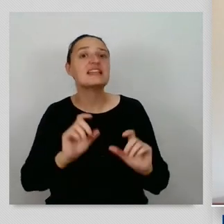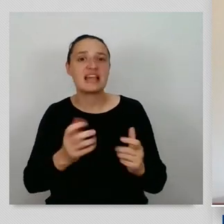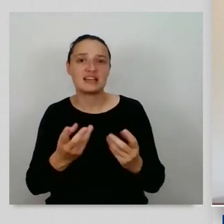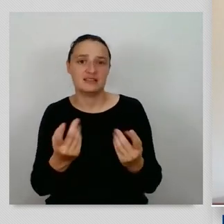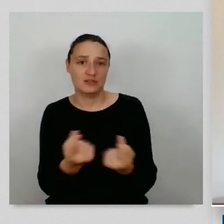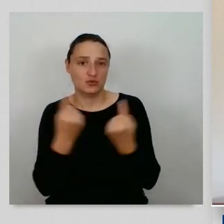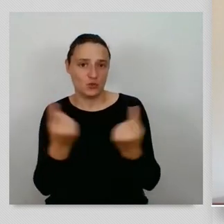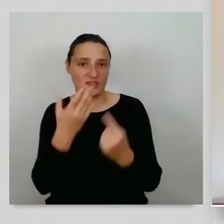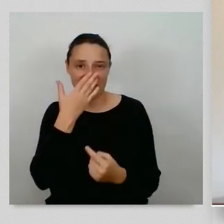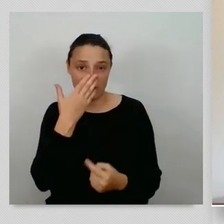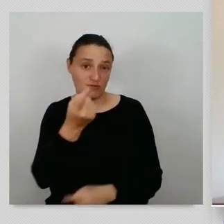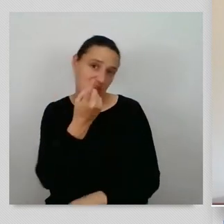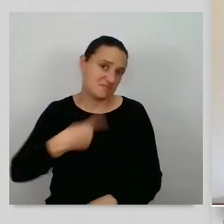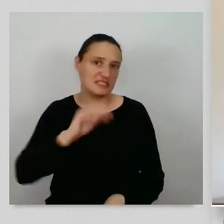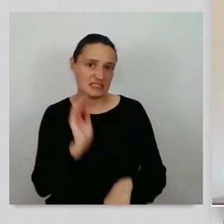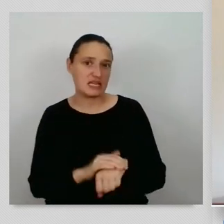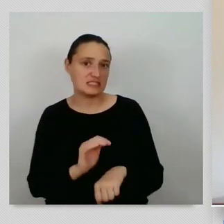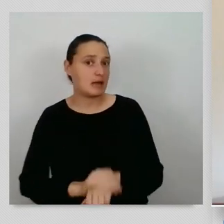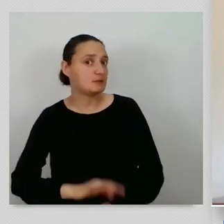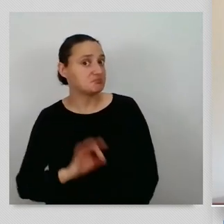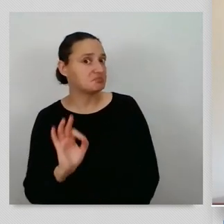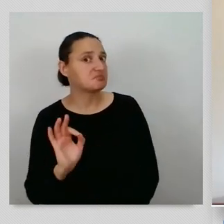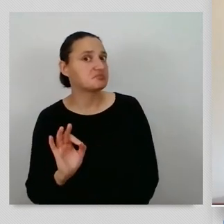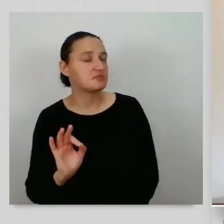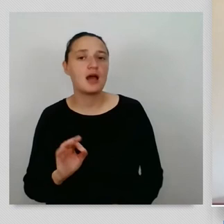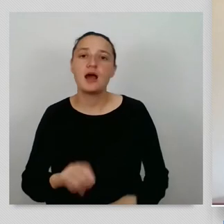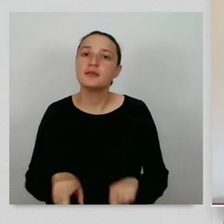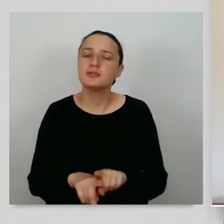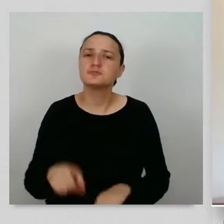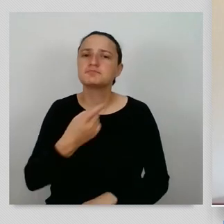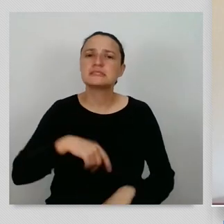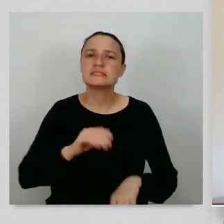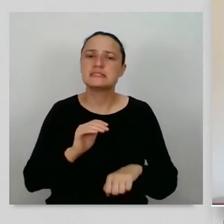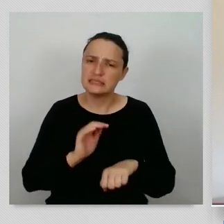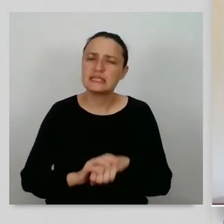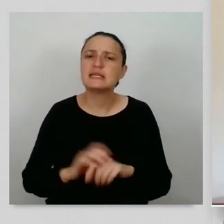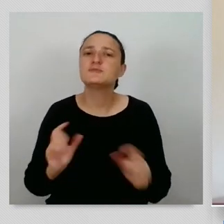sytuacji. Myślę, że również zgadzamy się co do tego, że należy działać,